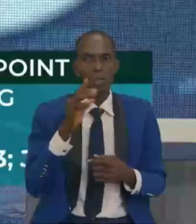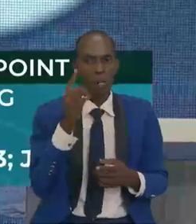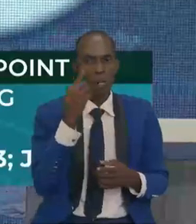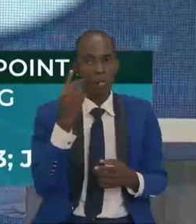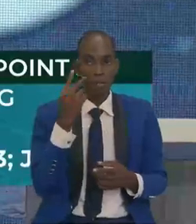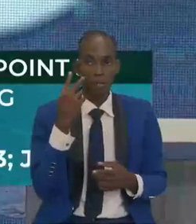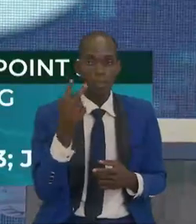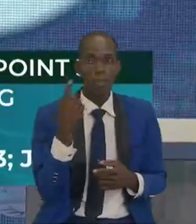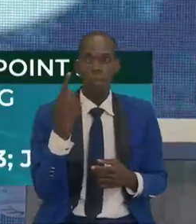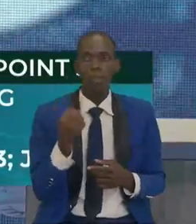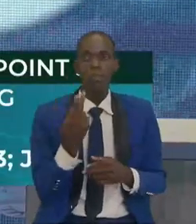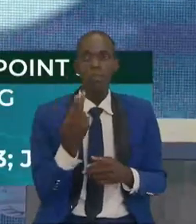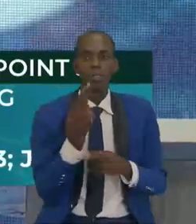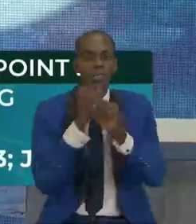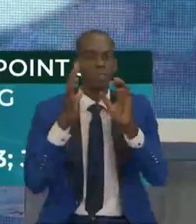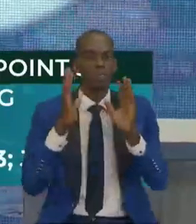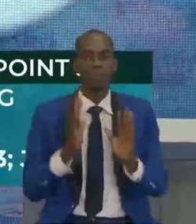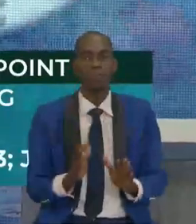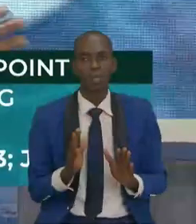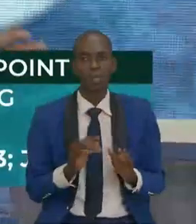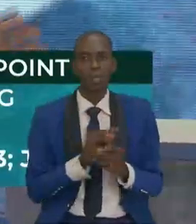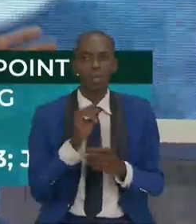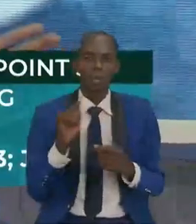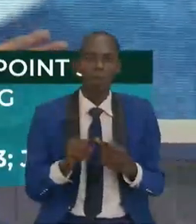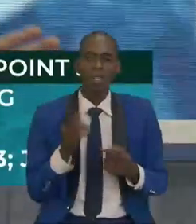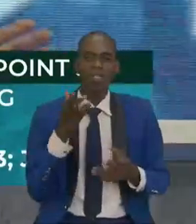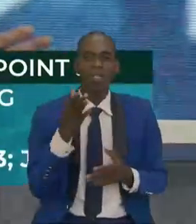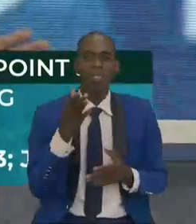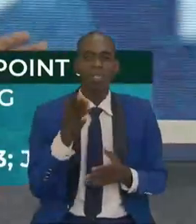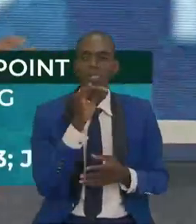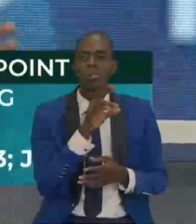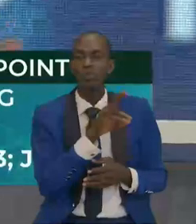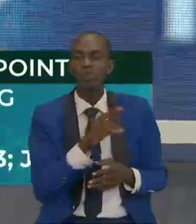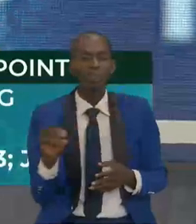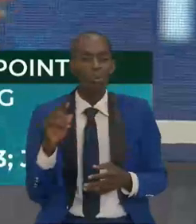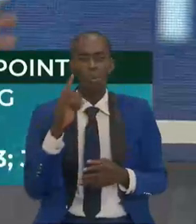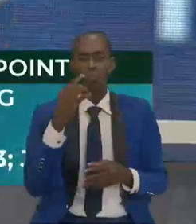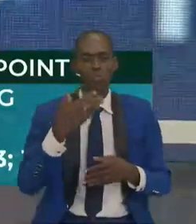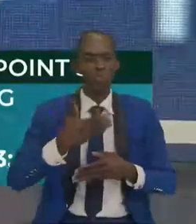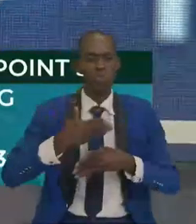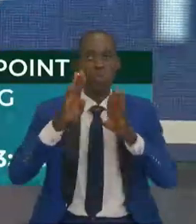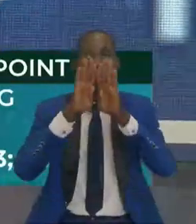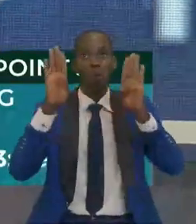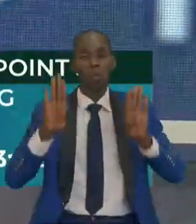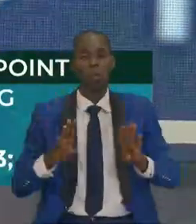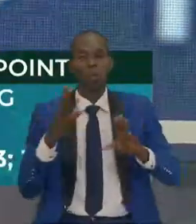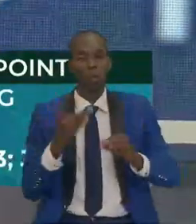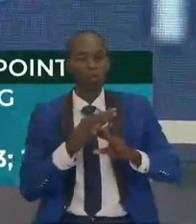lorsque vos yeux voient le Sauveur, lorsque vos yeux voient le Rédempteur,